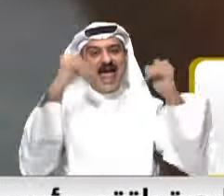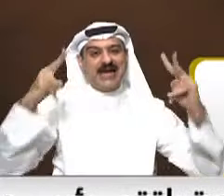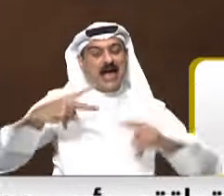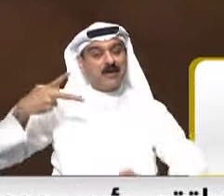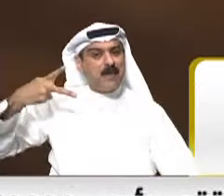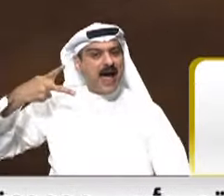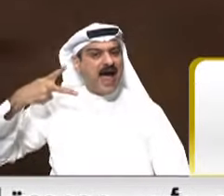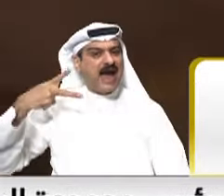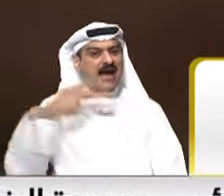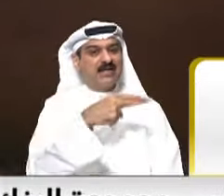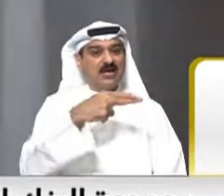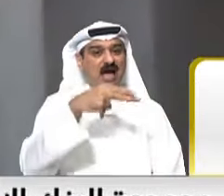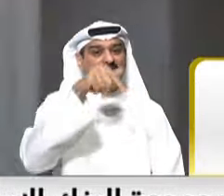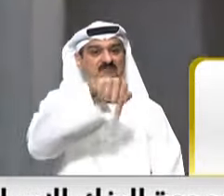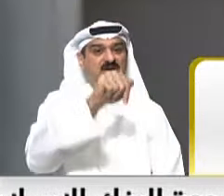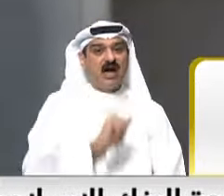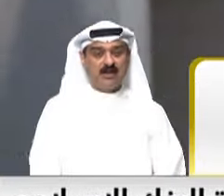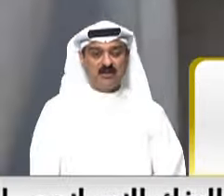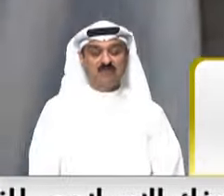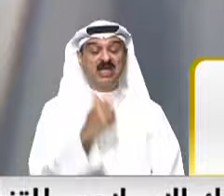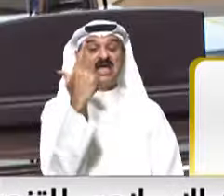بوجود 17 عقار